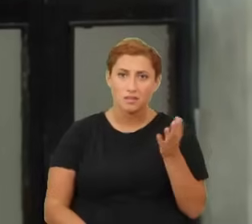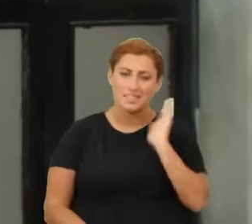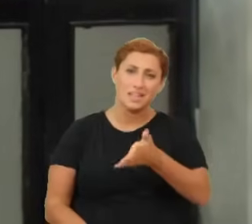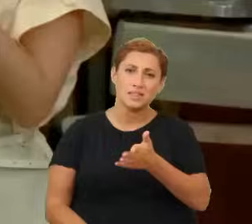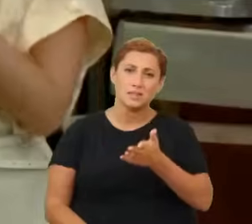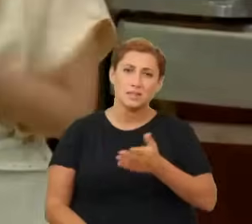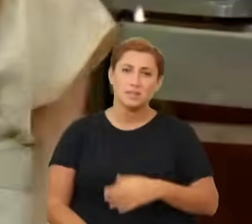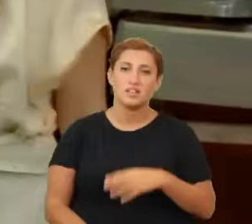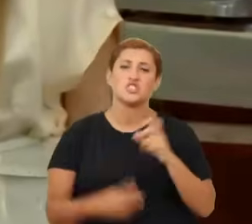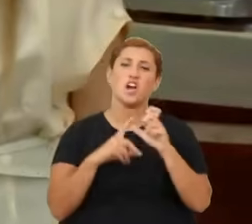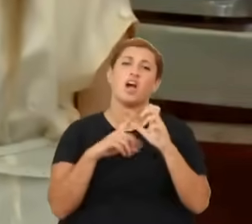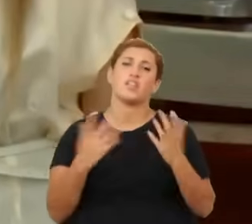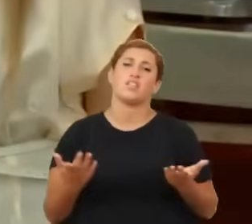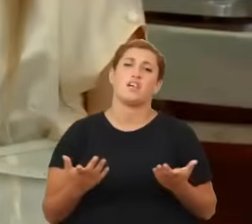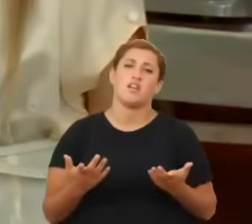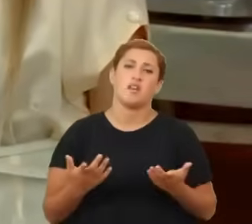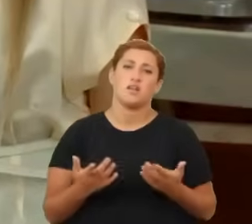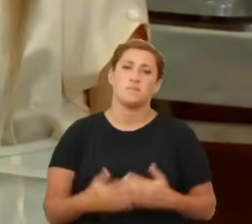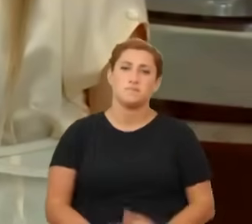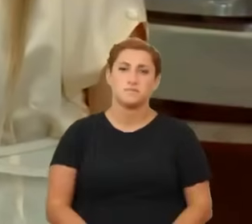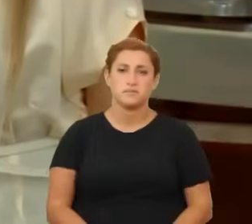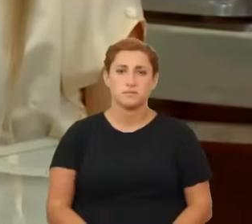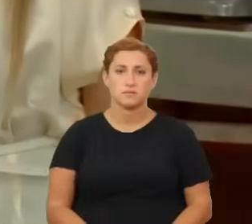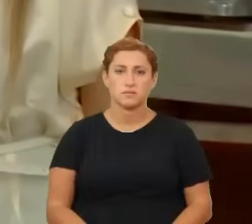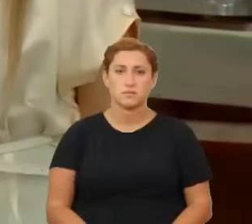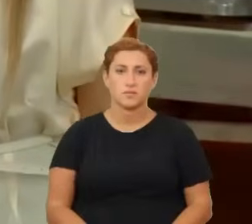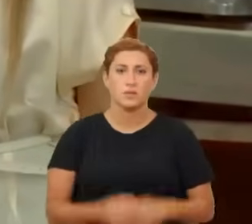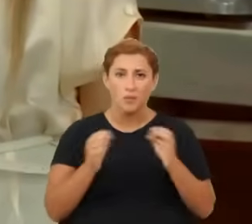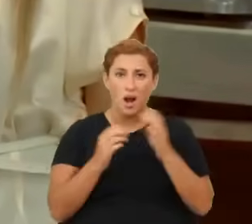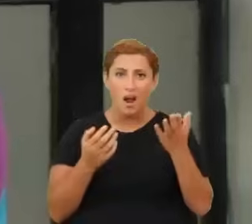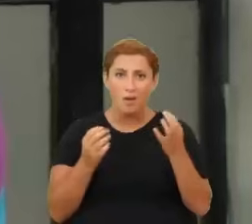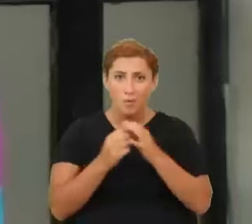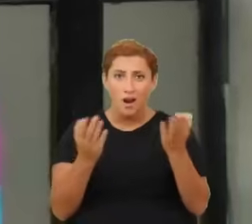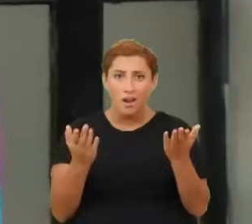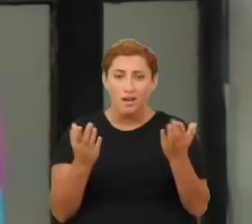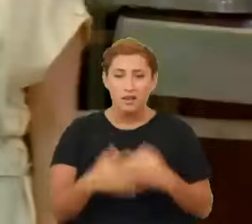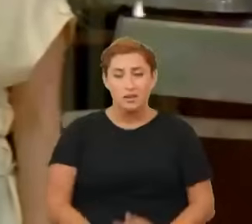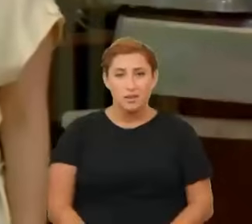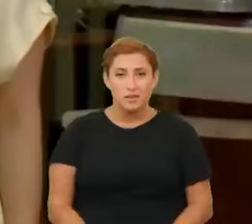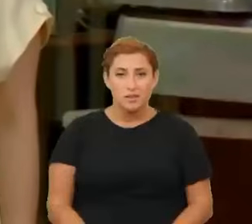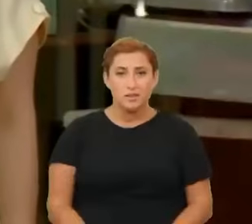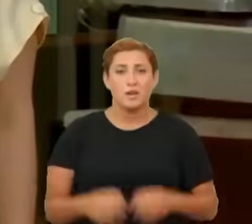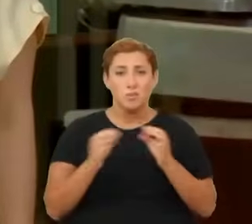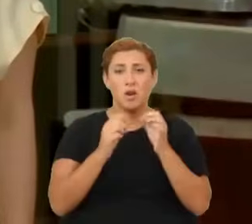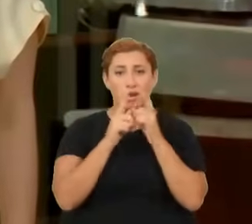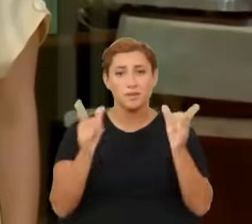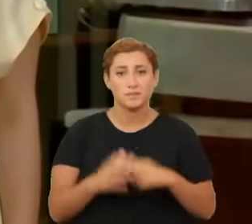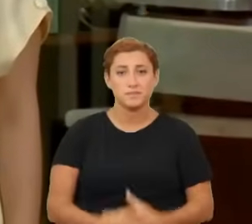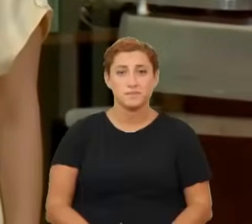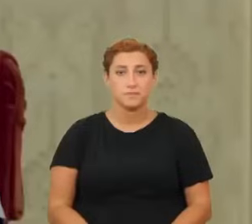Lan! Ay Şahin ya! Murat! Murat! Murat!